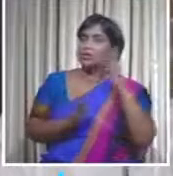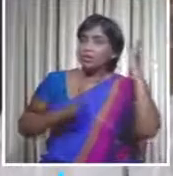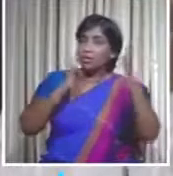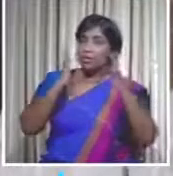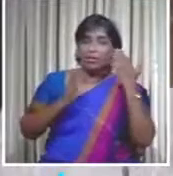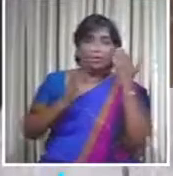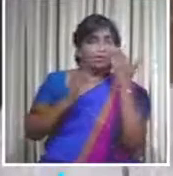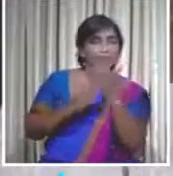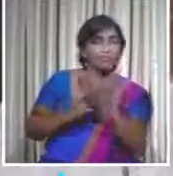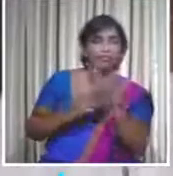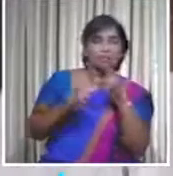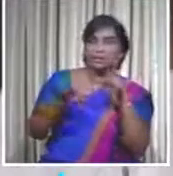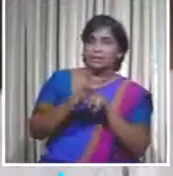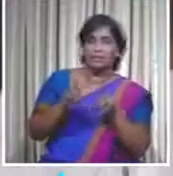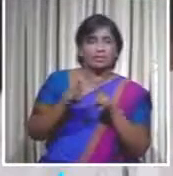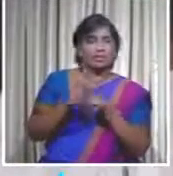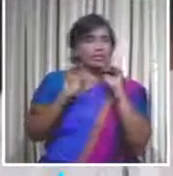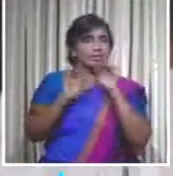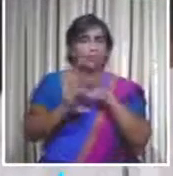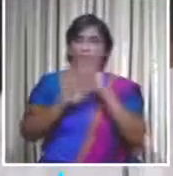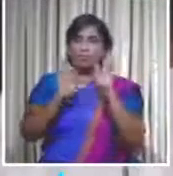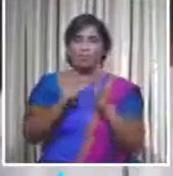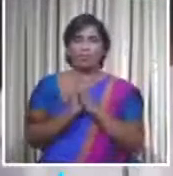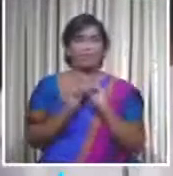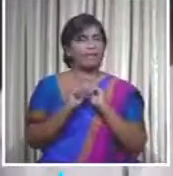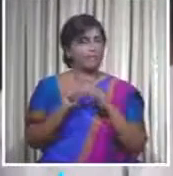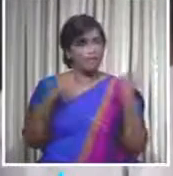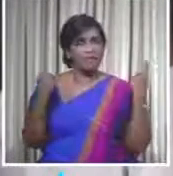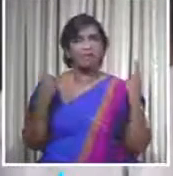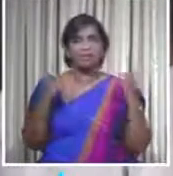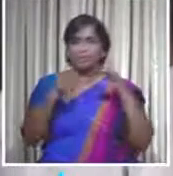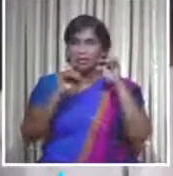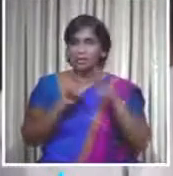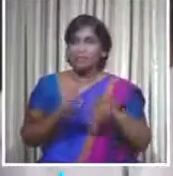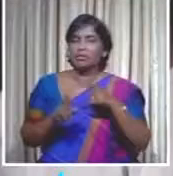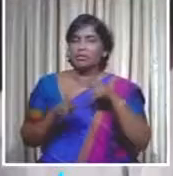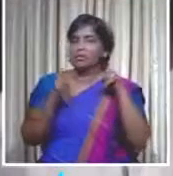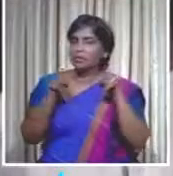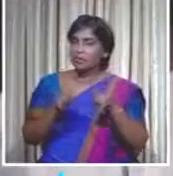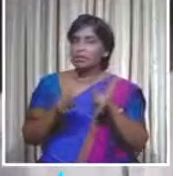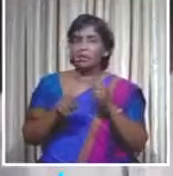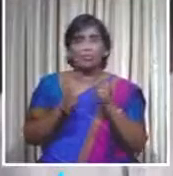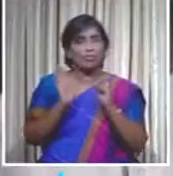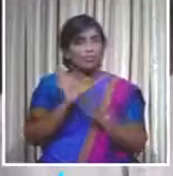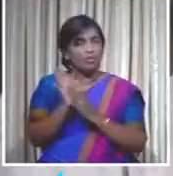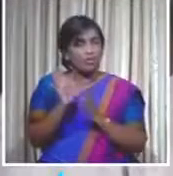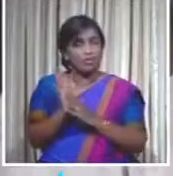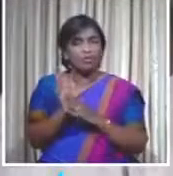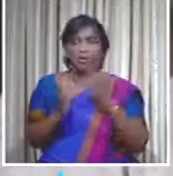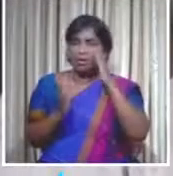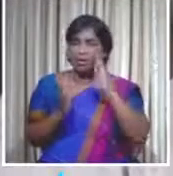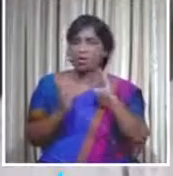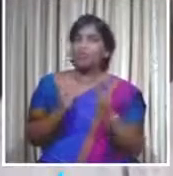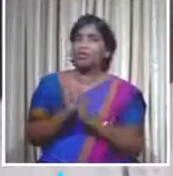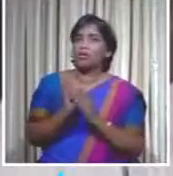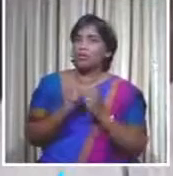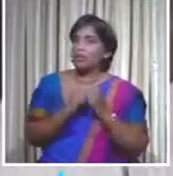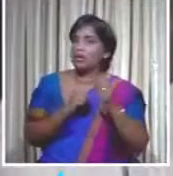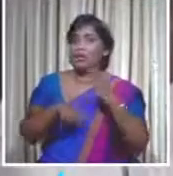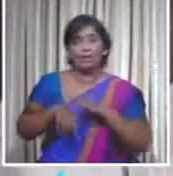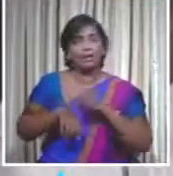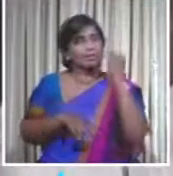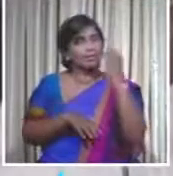අපි දින බලන විදිය ඒ සියලු දේවල් වෙනස් වෙනවා. ඒ හින්දා මේ කොමිෂන් ටික ස්වාධීනව වැඩ කරන්න ඉඩ